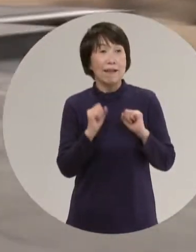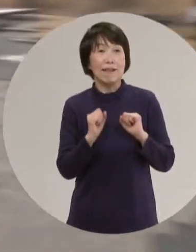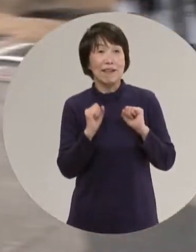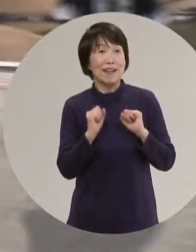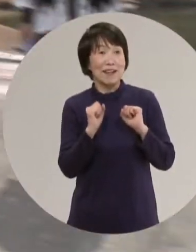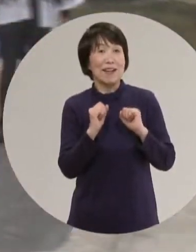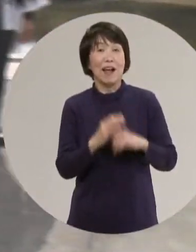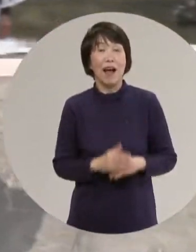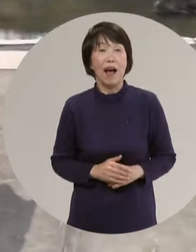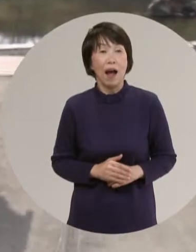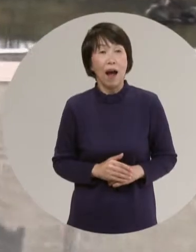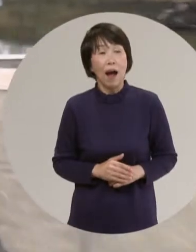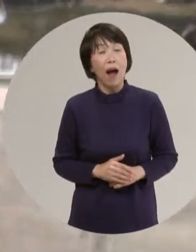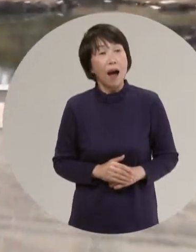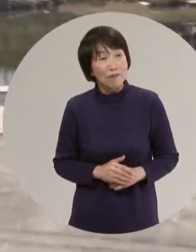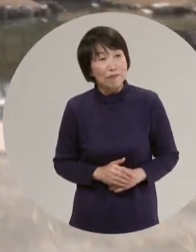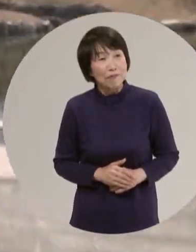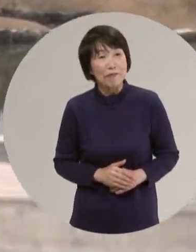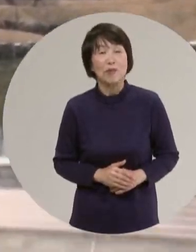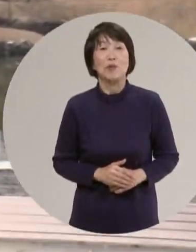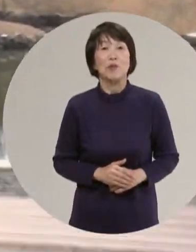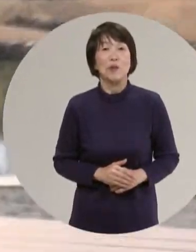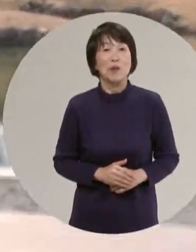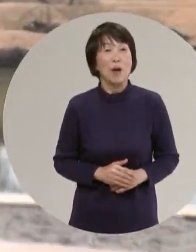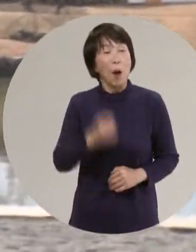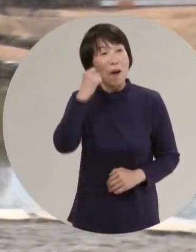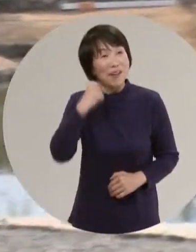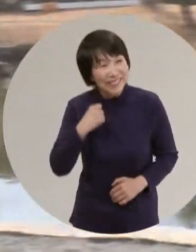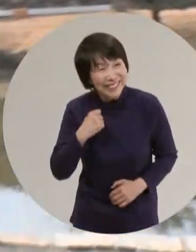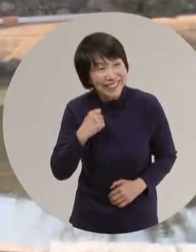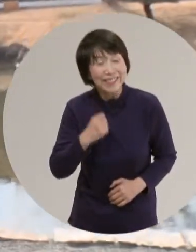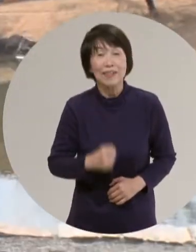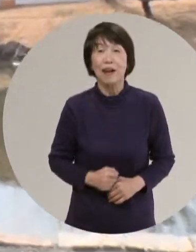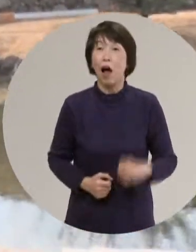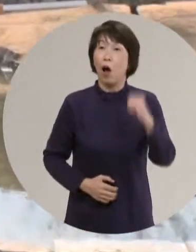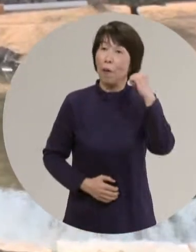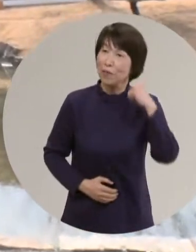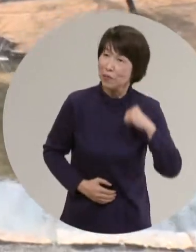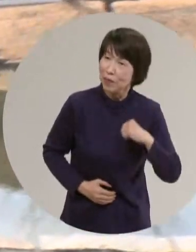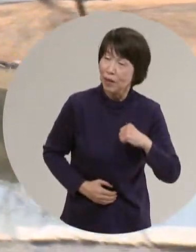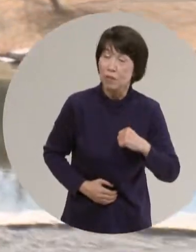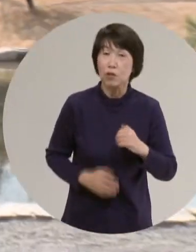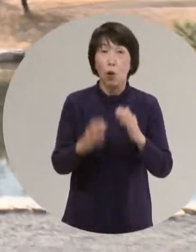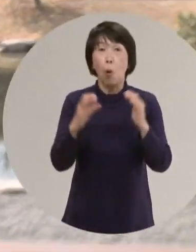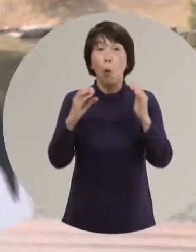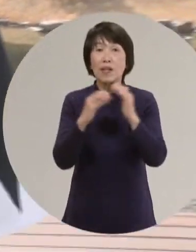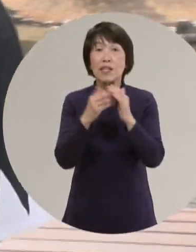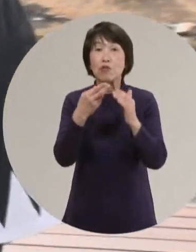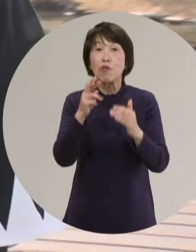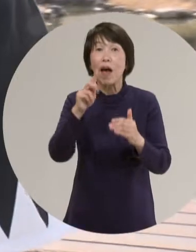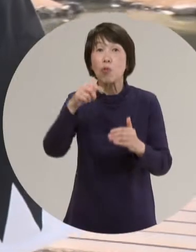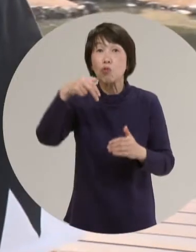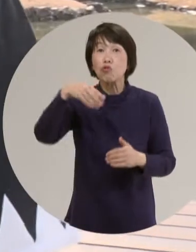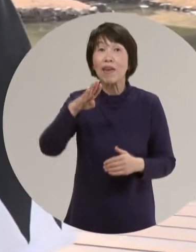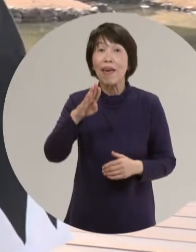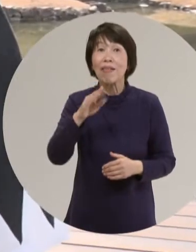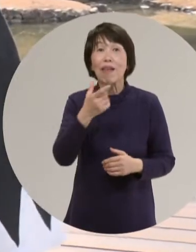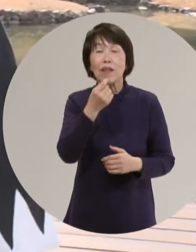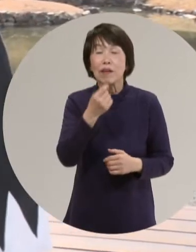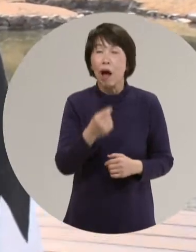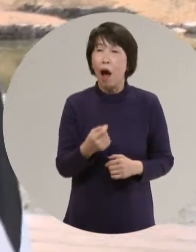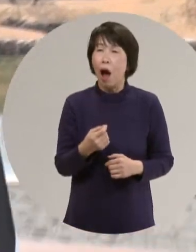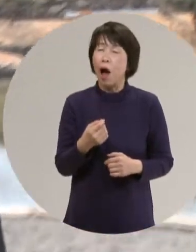あ、ちょっとアップきてある。この方かな。 あ、すいません。おはようございます。 おはようございます。 大石蔵之介さんでよろしいです